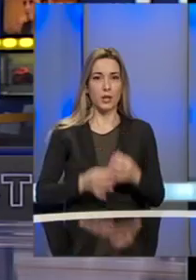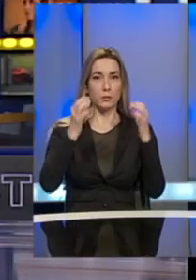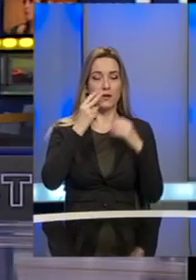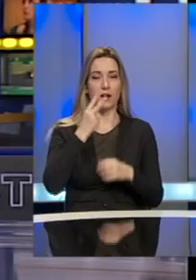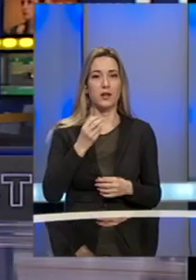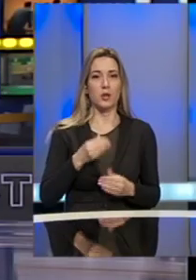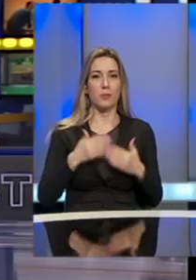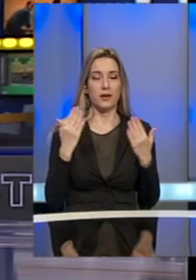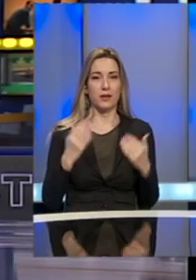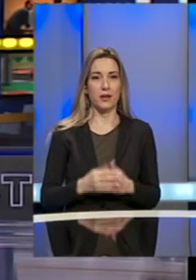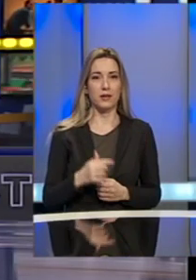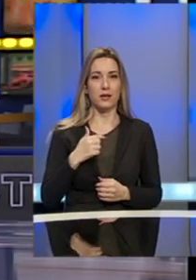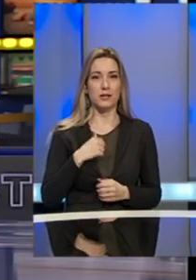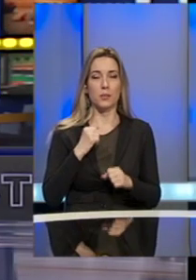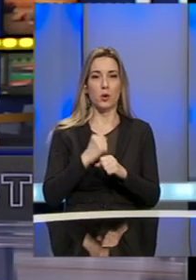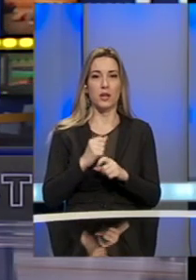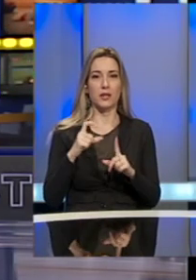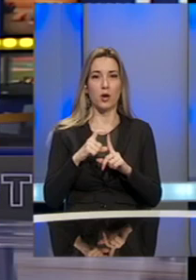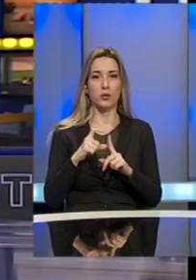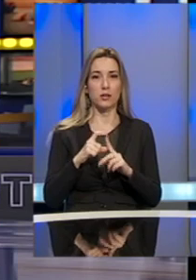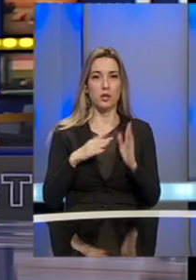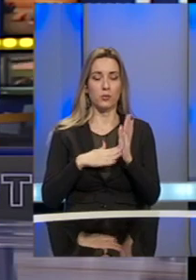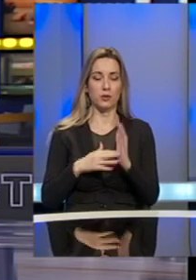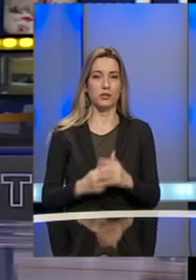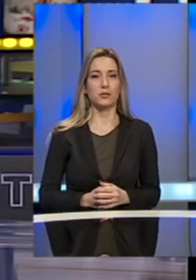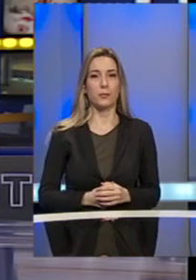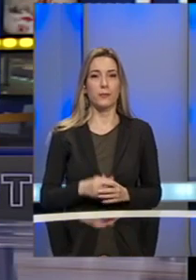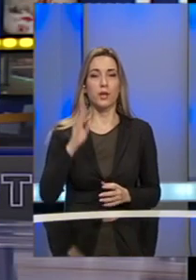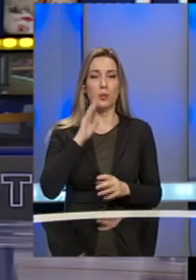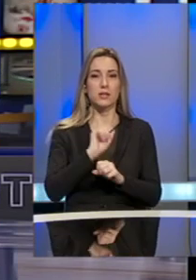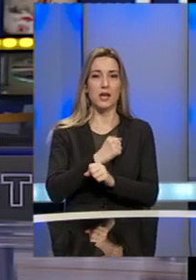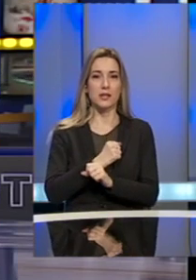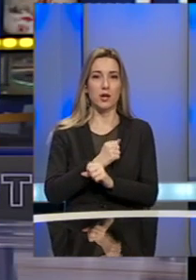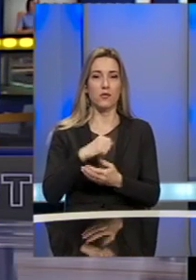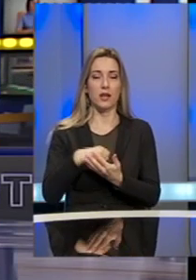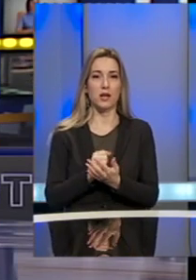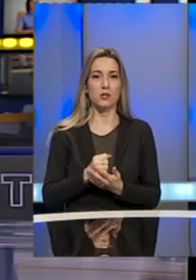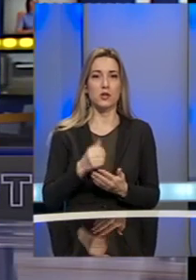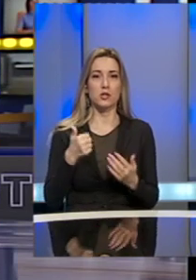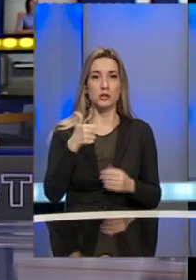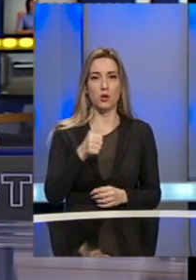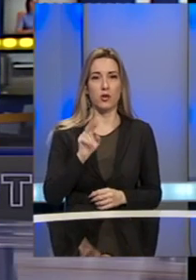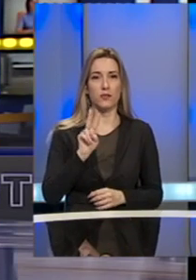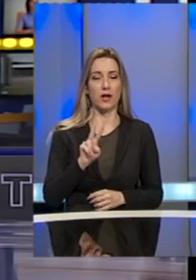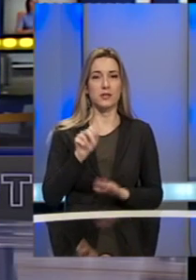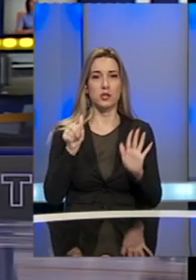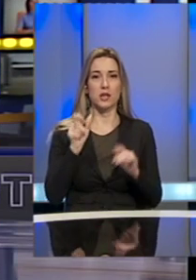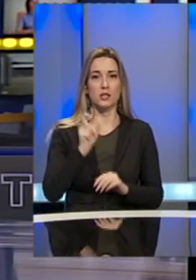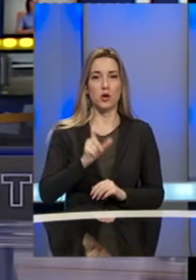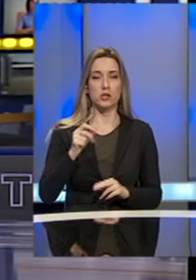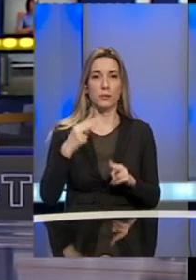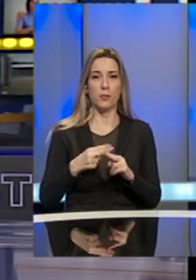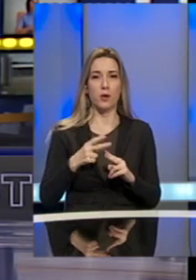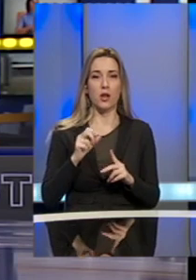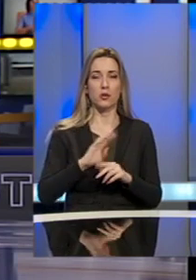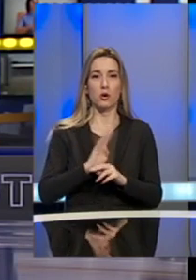Poštovani gledaoci, dobar vam dan, ja sam Gordana Dragutinović-Mutić. U Bosni i Hercegovini registrovano je 126 osoba